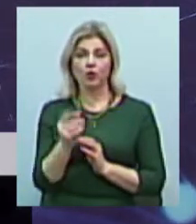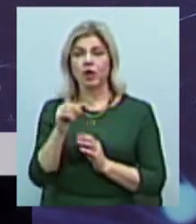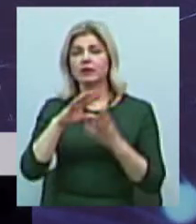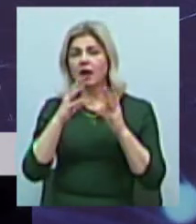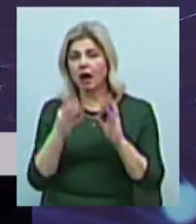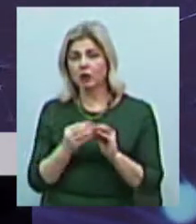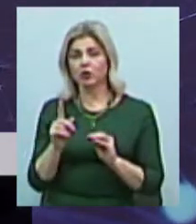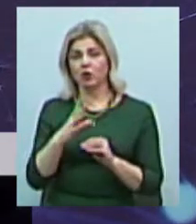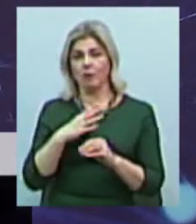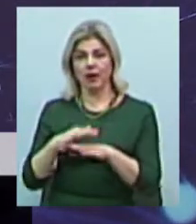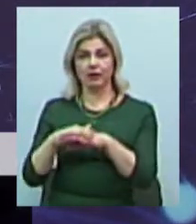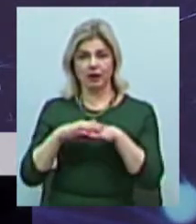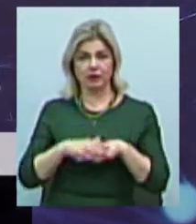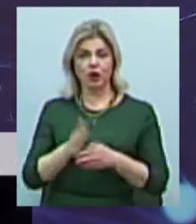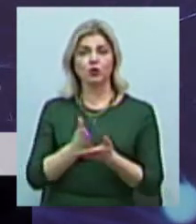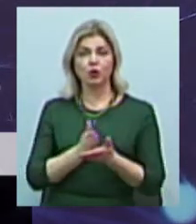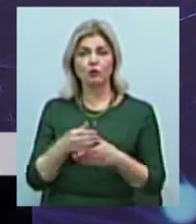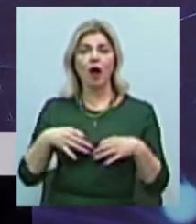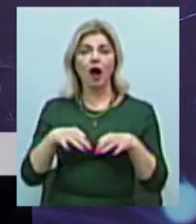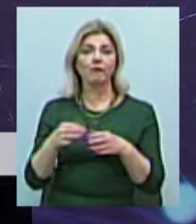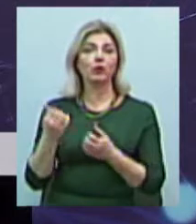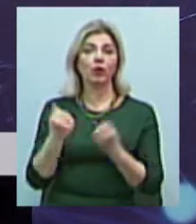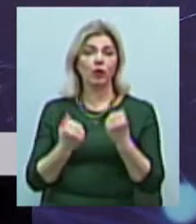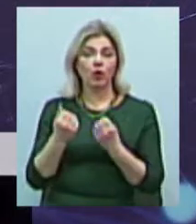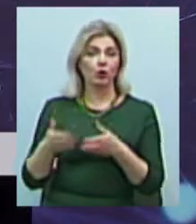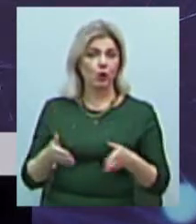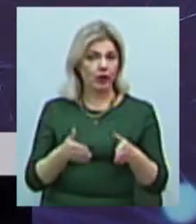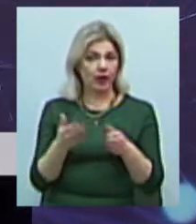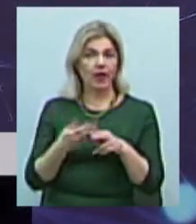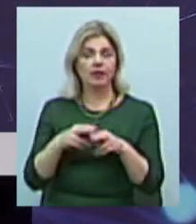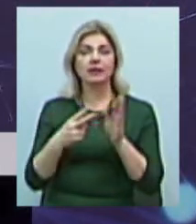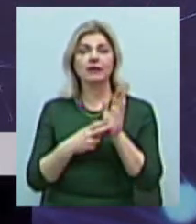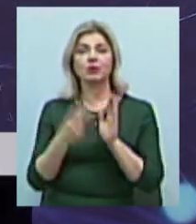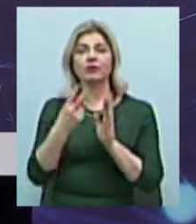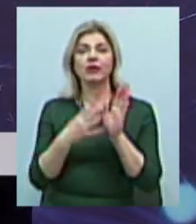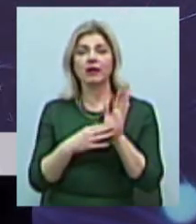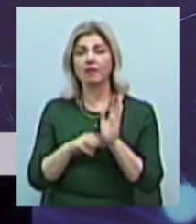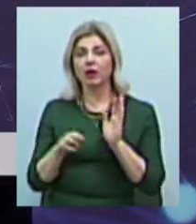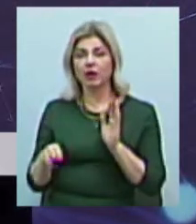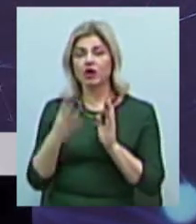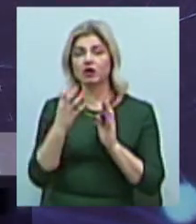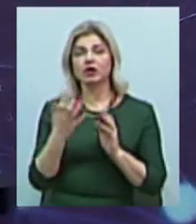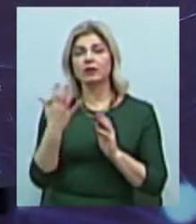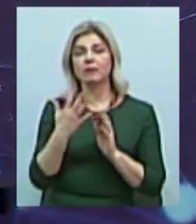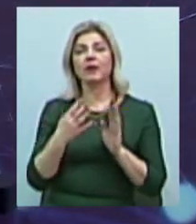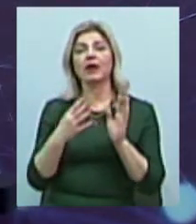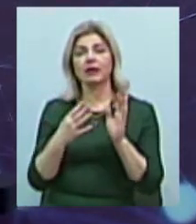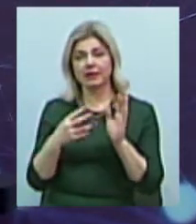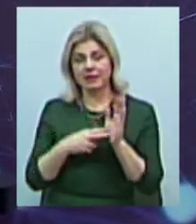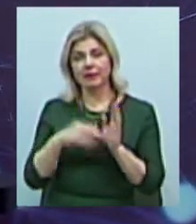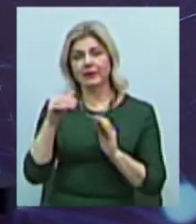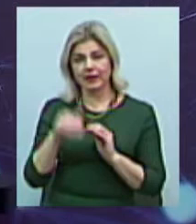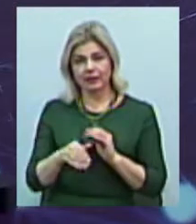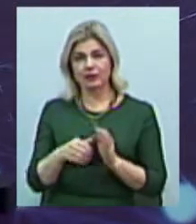загалом, які не дійшли до служби автомобільних доріг. Це 729 мільйонів 450 тисяч 771